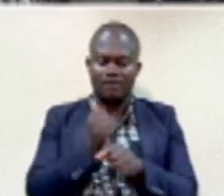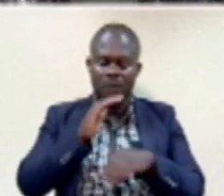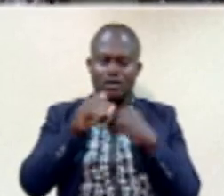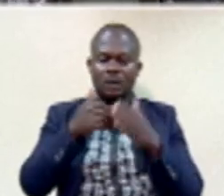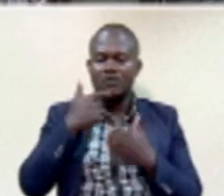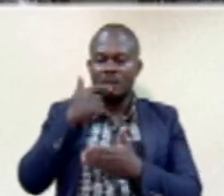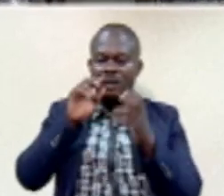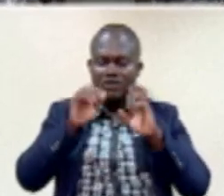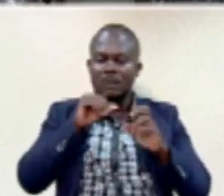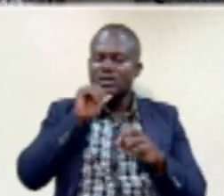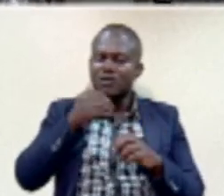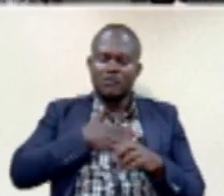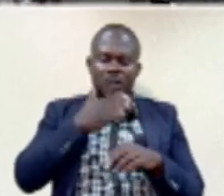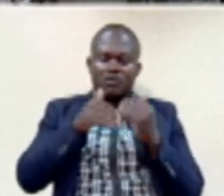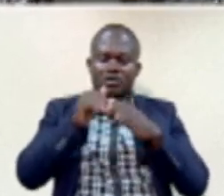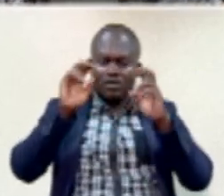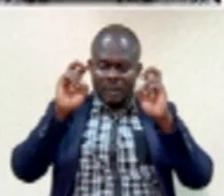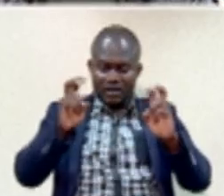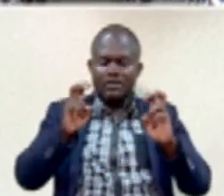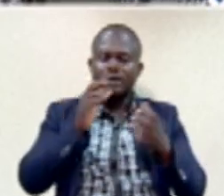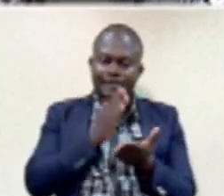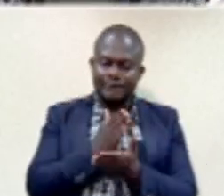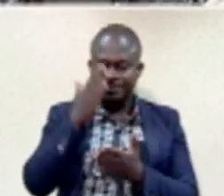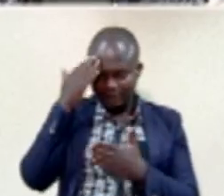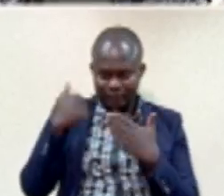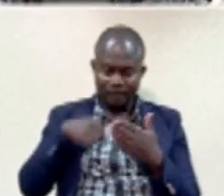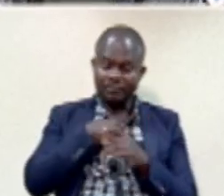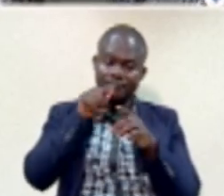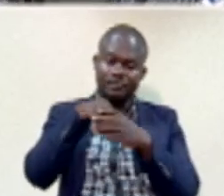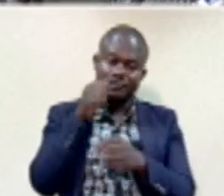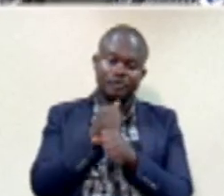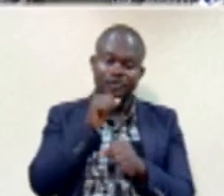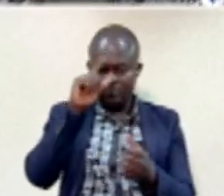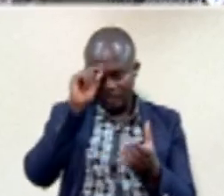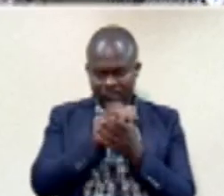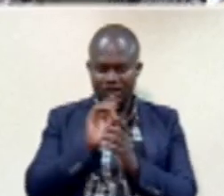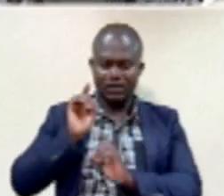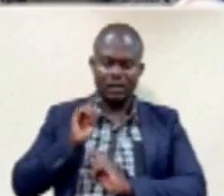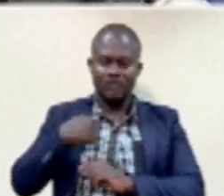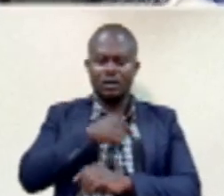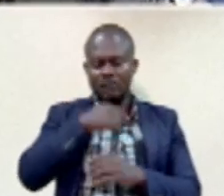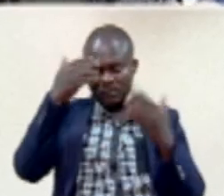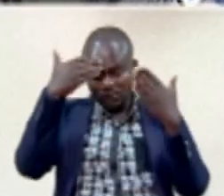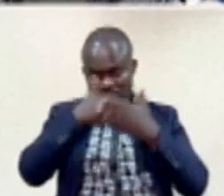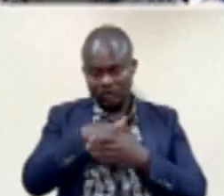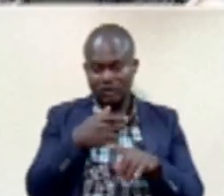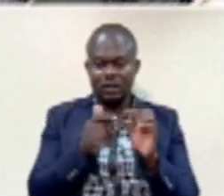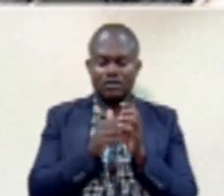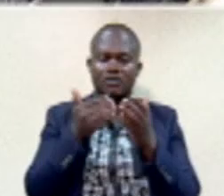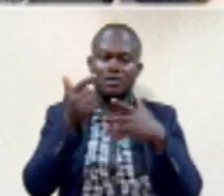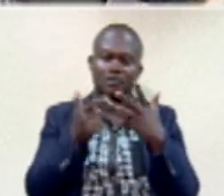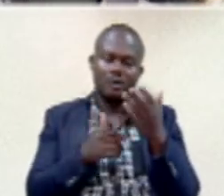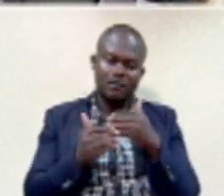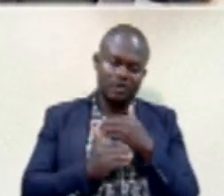bose bijujutaga bavuga bati kuki twajya ku kazi kandi tutizeye umutekano wacu nijoro ariko ibi